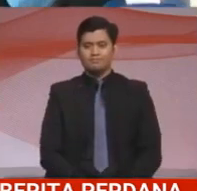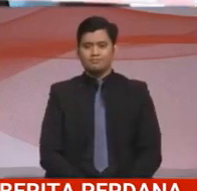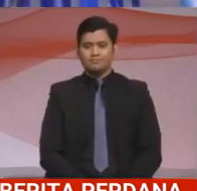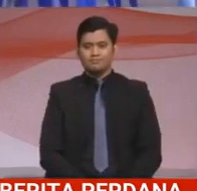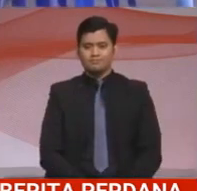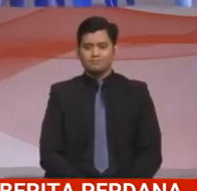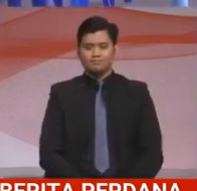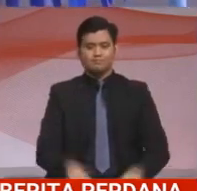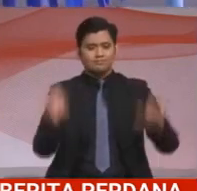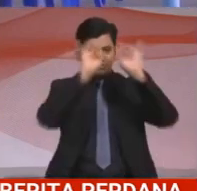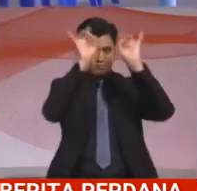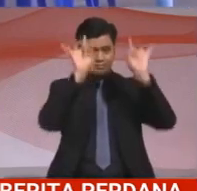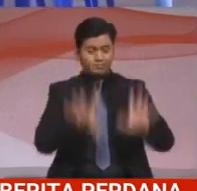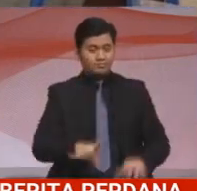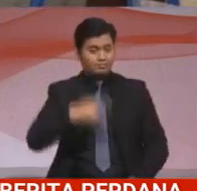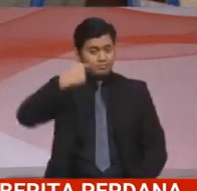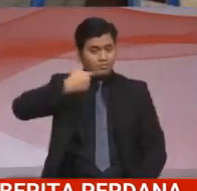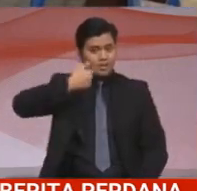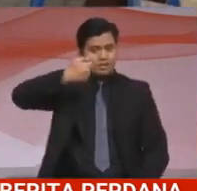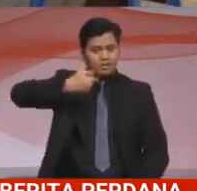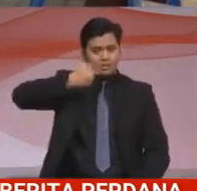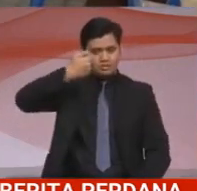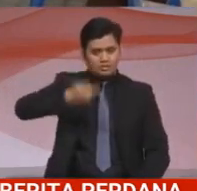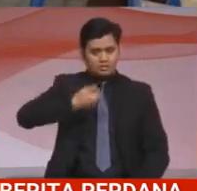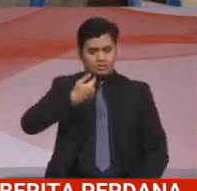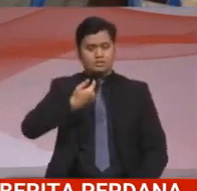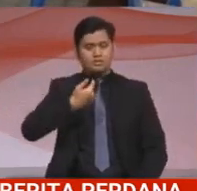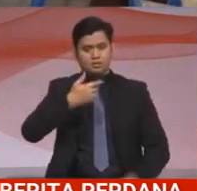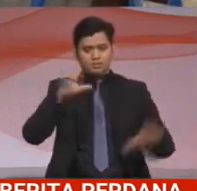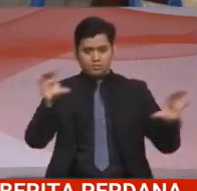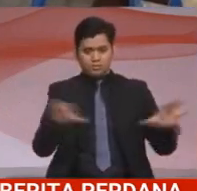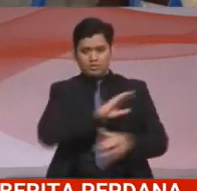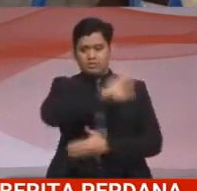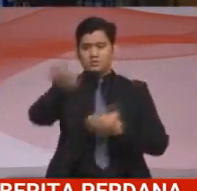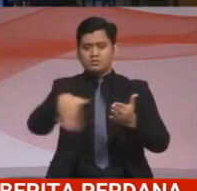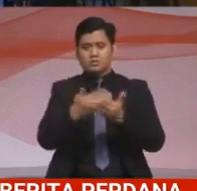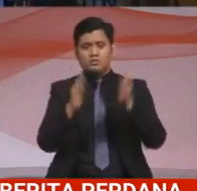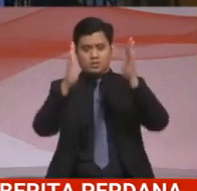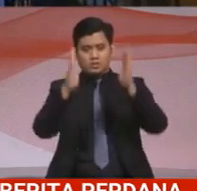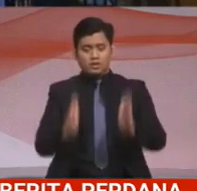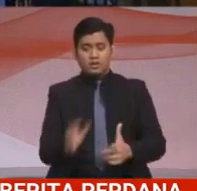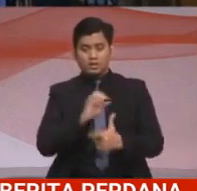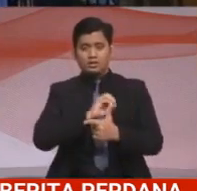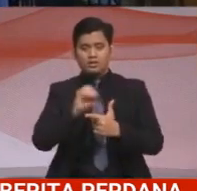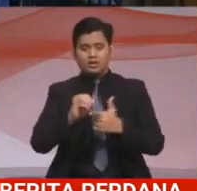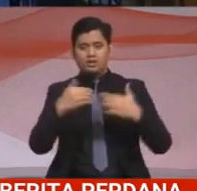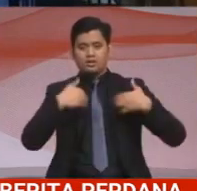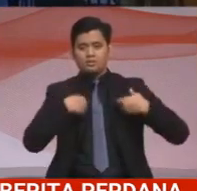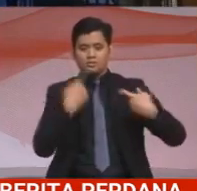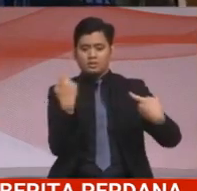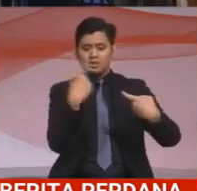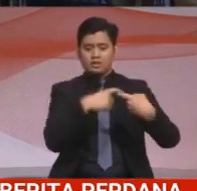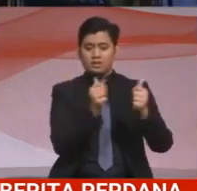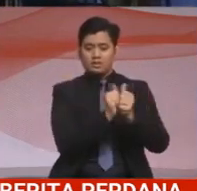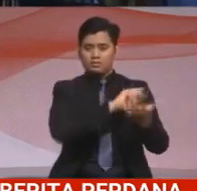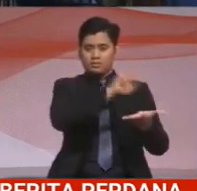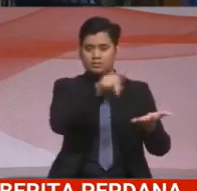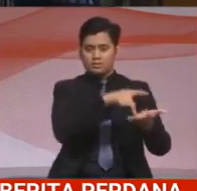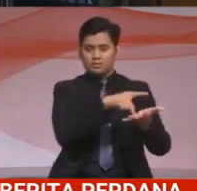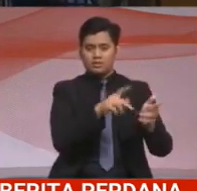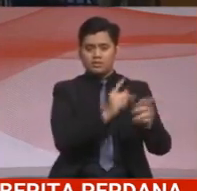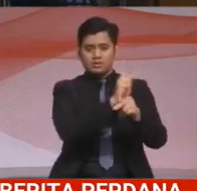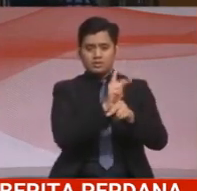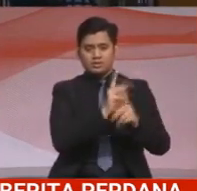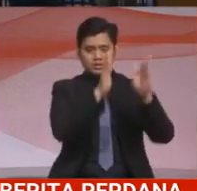saringan kopi 19 dilaksanakan saat sebuah individu yang terlibat atau mempunyai kaitan dengan pusat jagaan terbabit warga emas